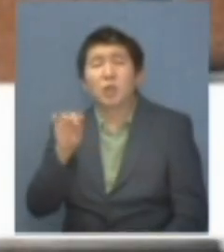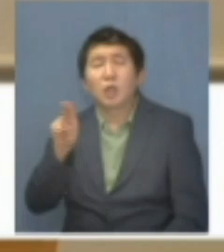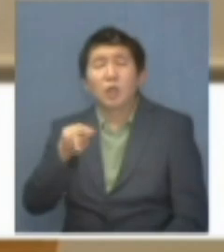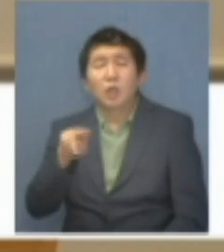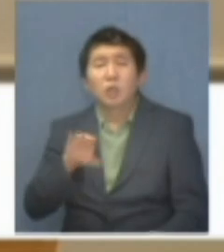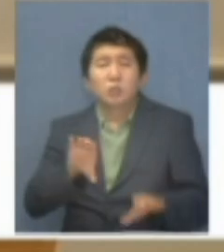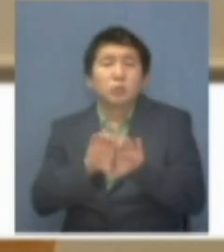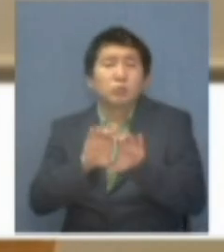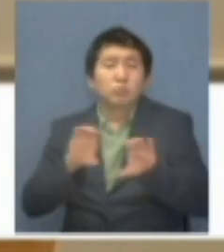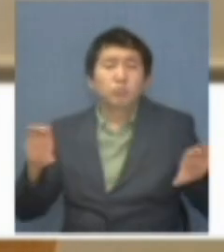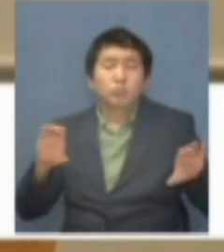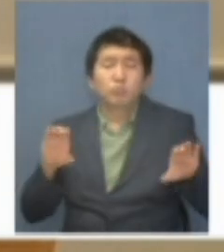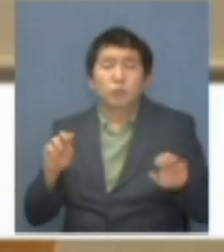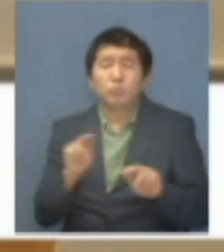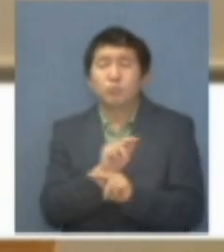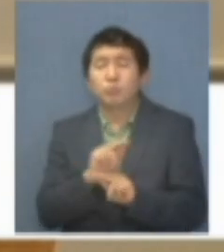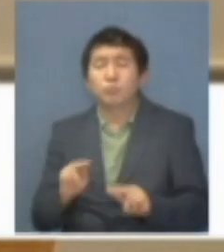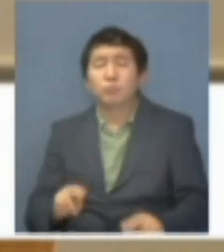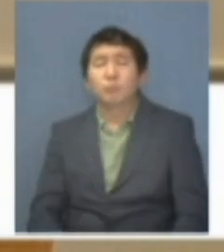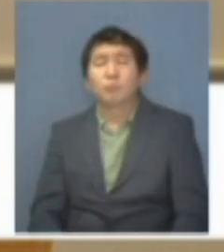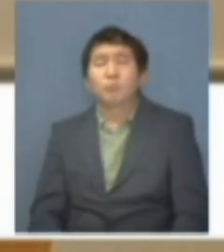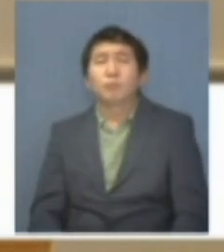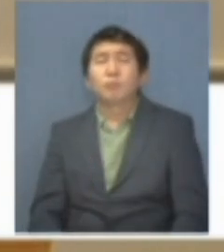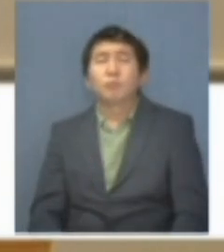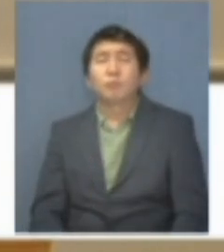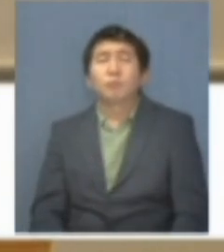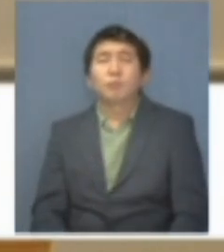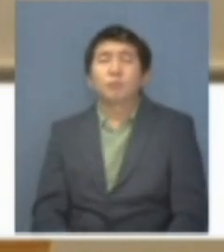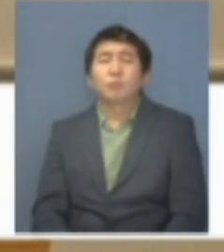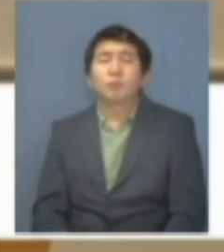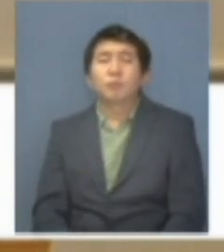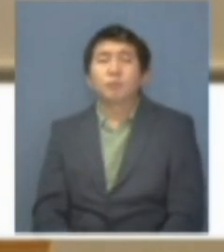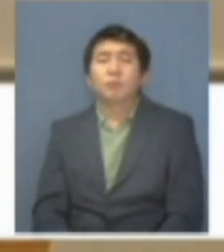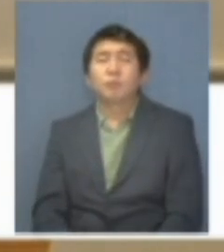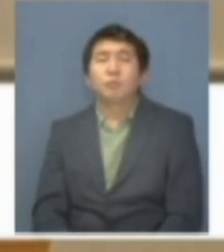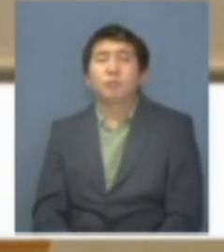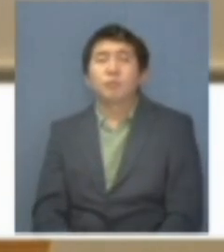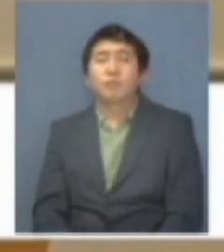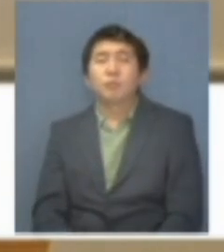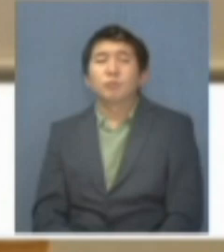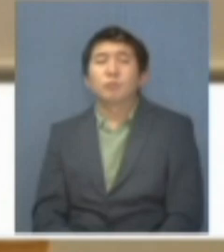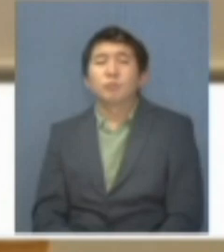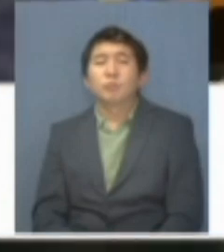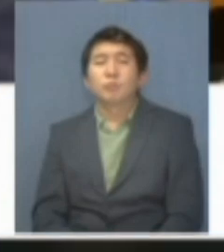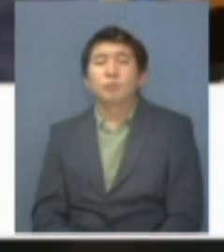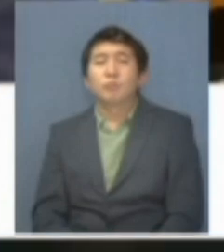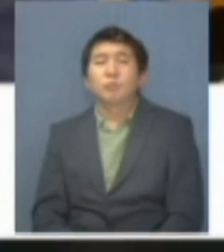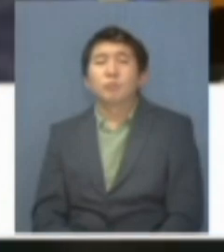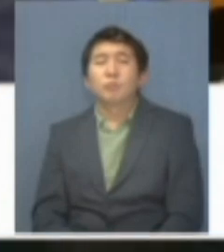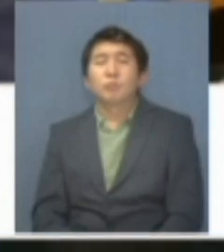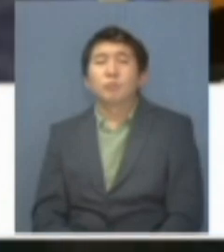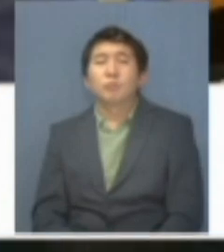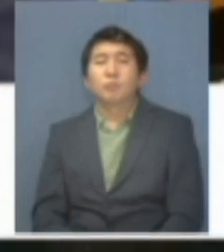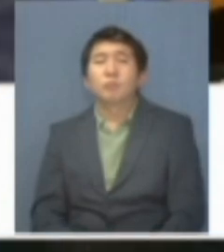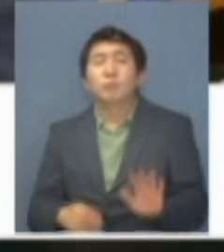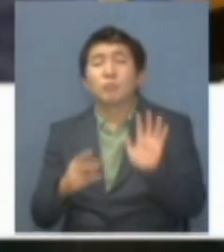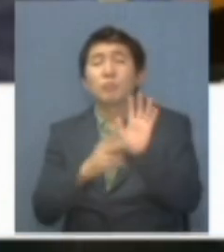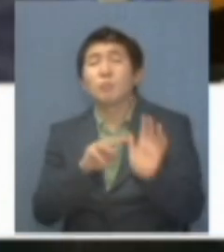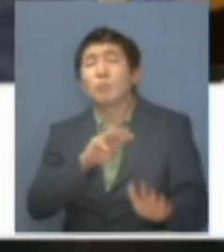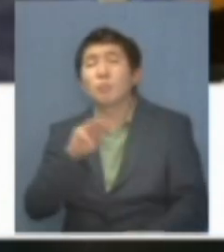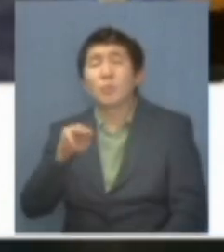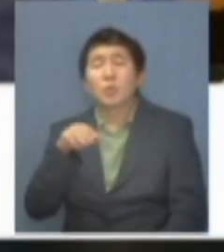сетей. 280 миллионов с областного бюджета выделено на ремонт АРУ и вывоз залошлаковых отходов 77 миллионов тенге.